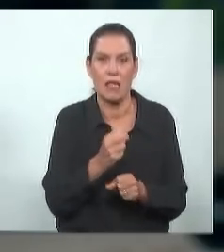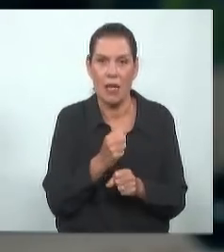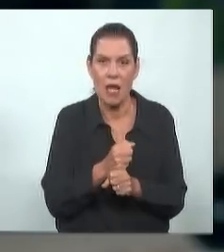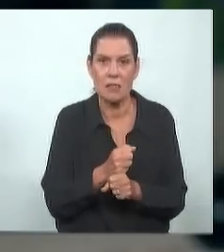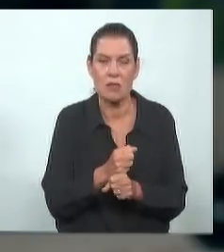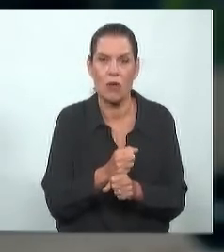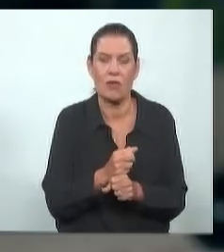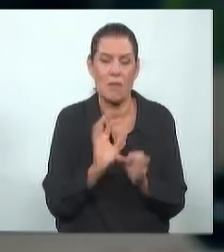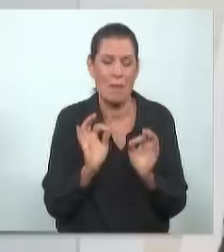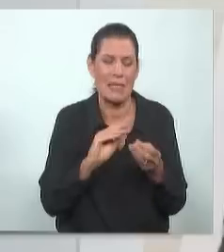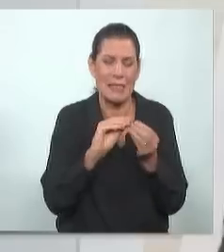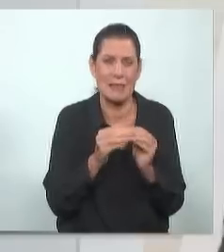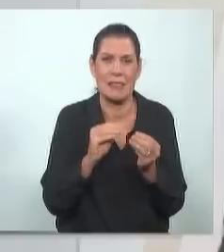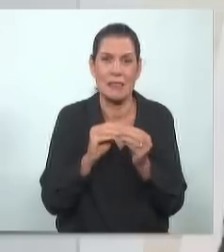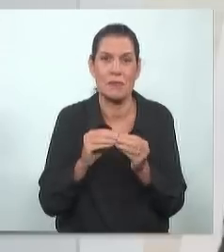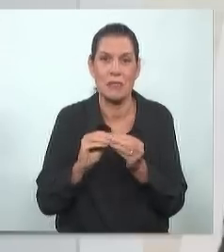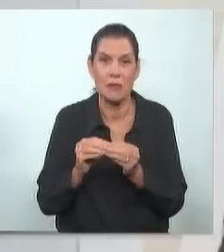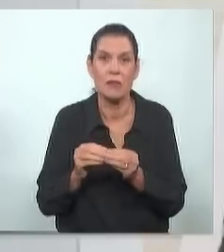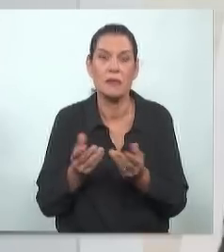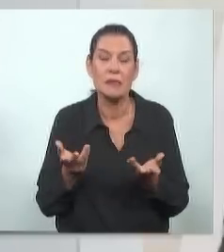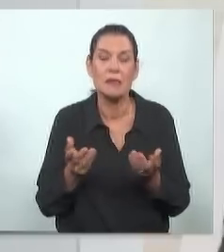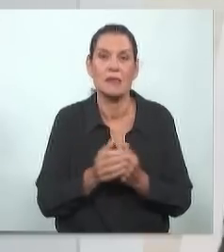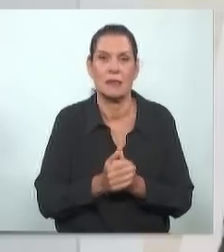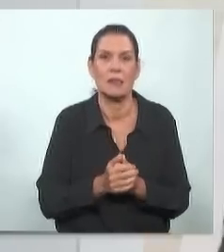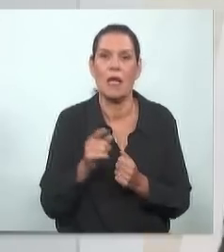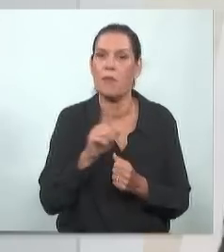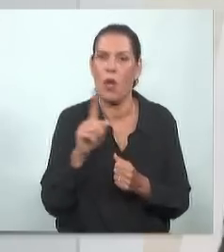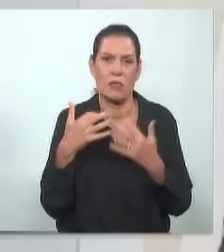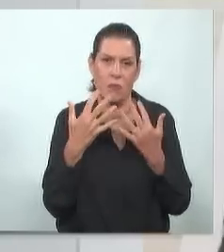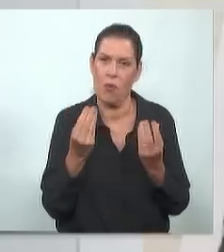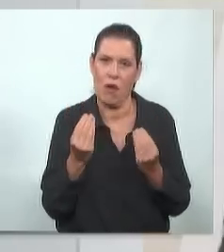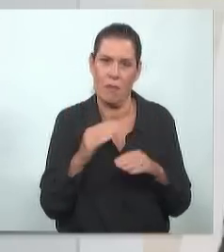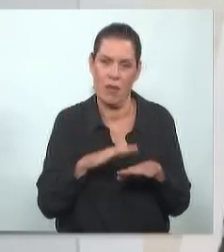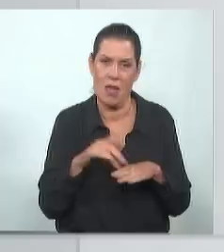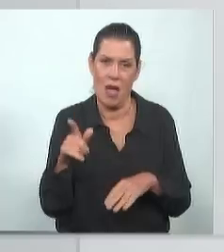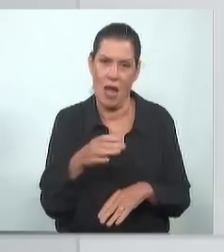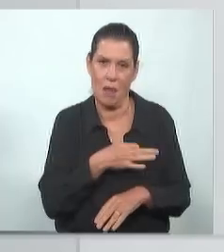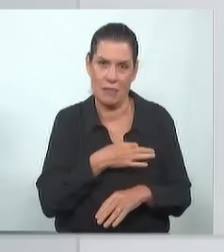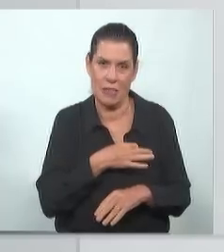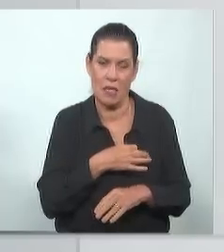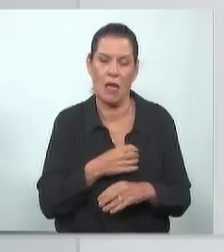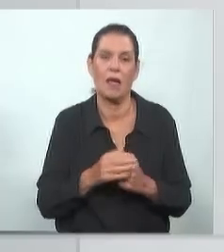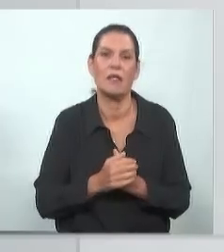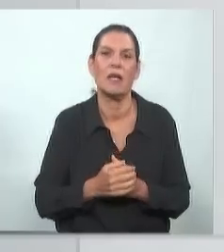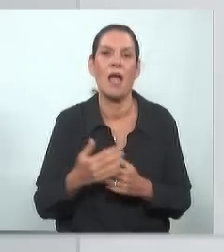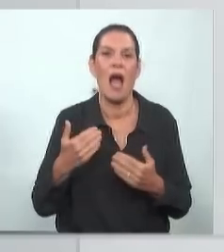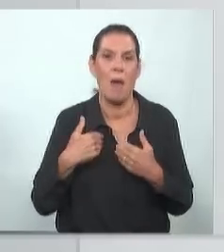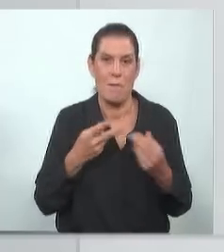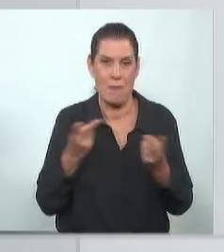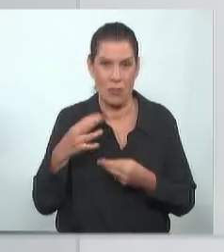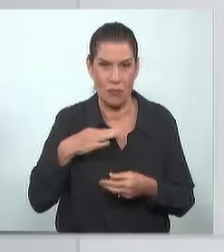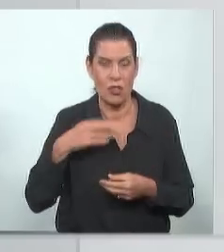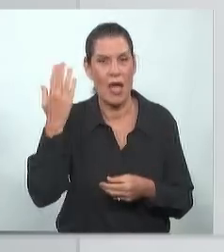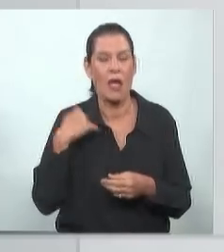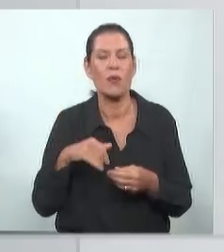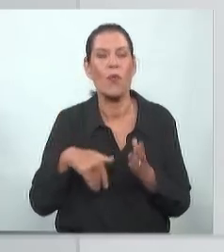וחסכנו, וכן, הם לא סיפרו הרבה על הפציעה. אצלנו היו בעיקר גולני ושריון, ואז